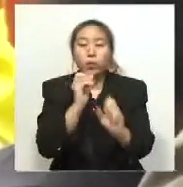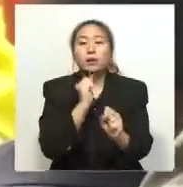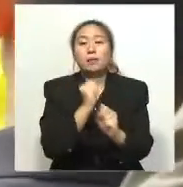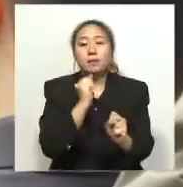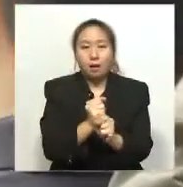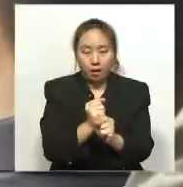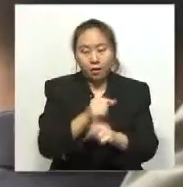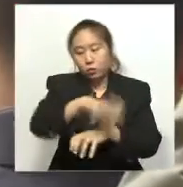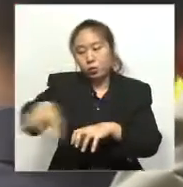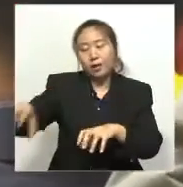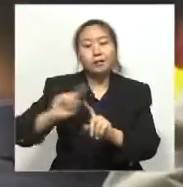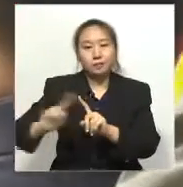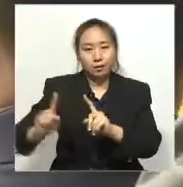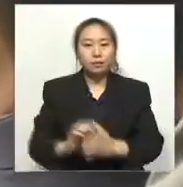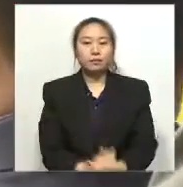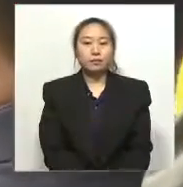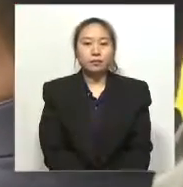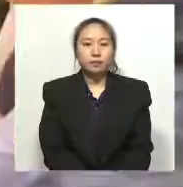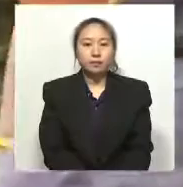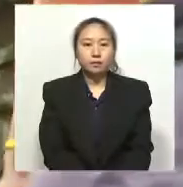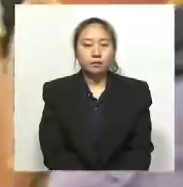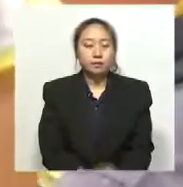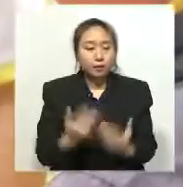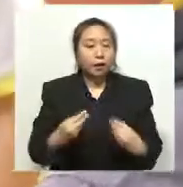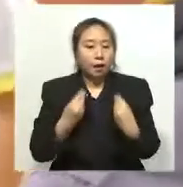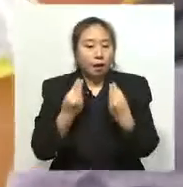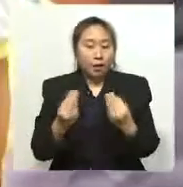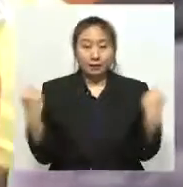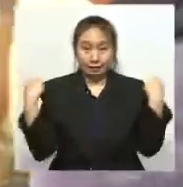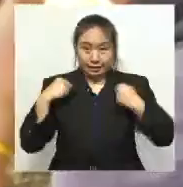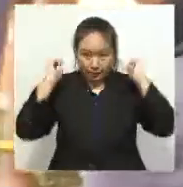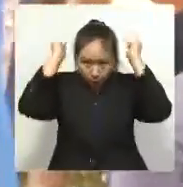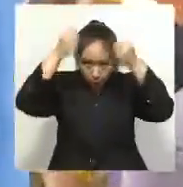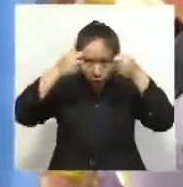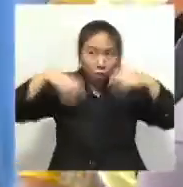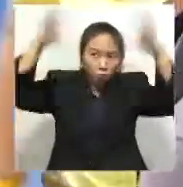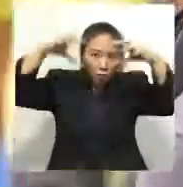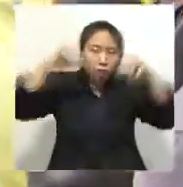ผู้ปฏิบัติงานและส่วนที่เกี่ยวข้องนอกจากนี้พระราชทานเสื้อกันฝนจำนวน